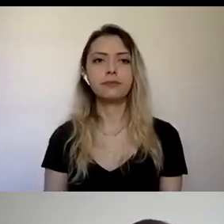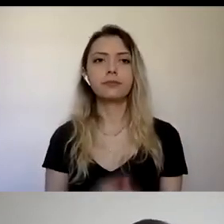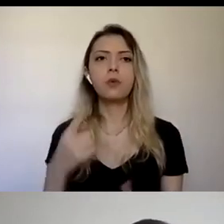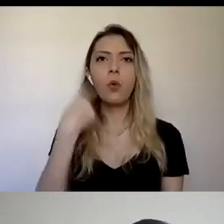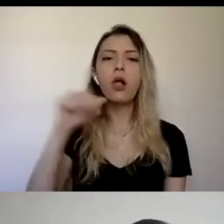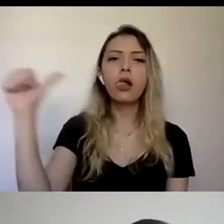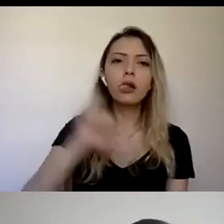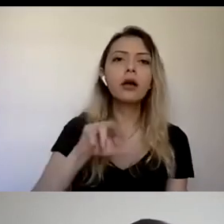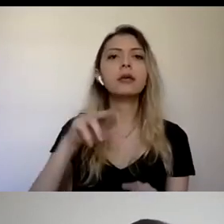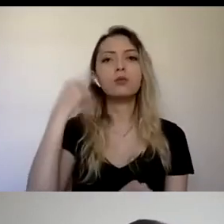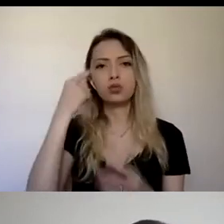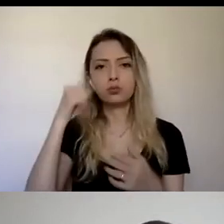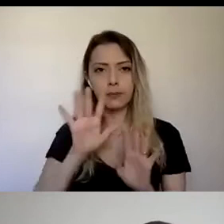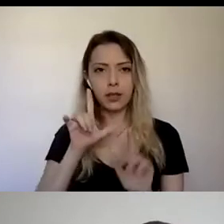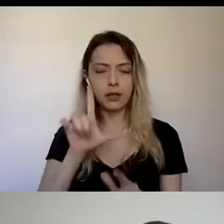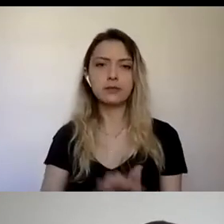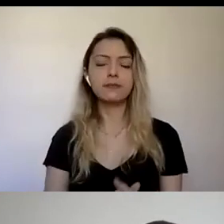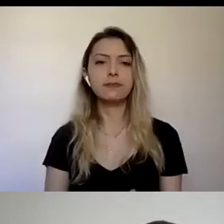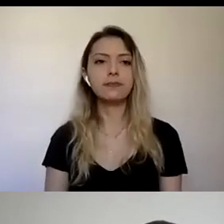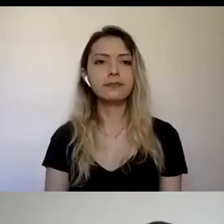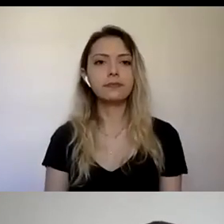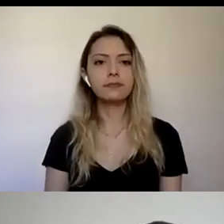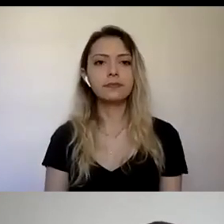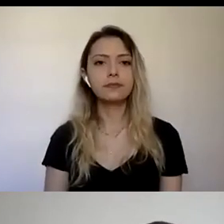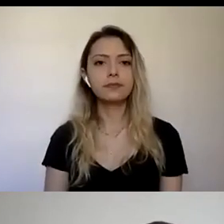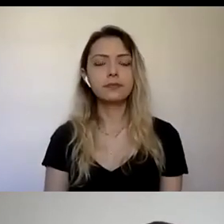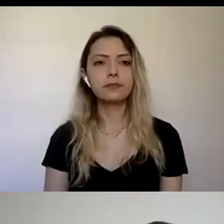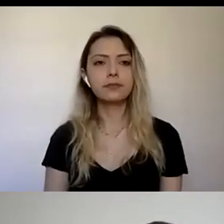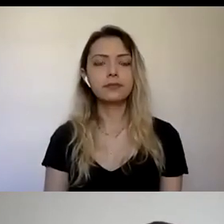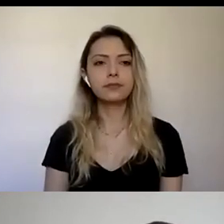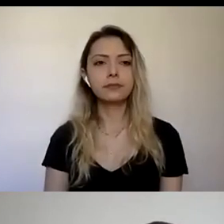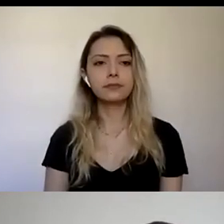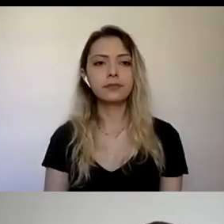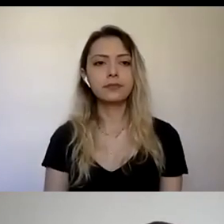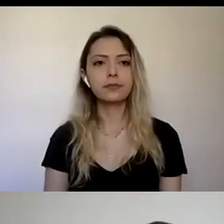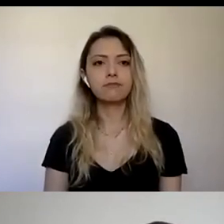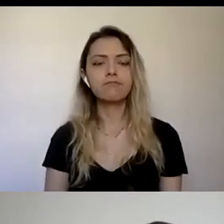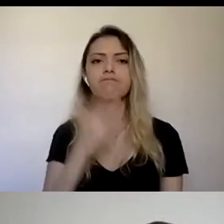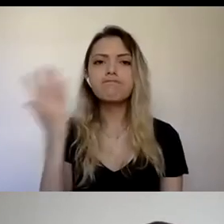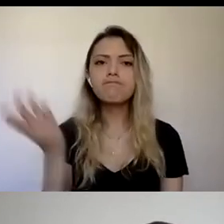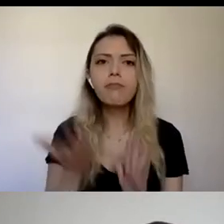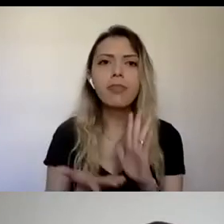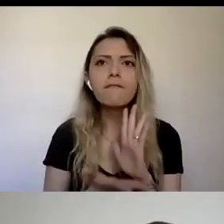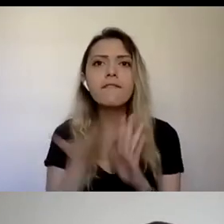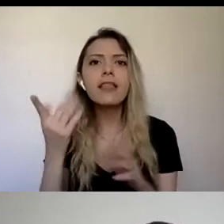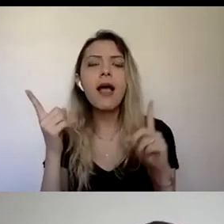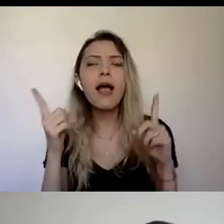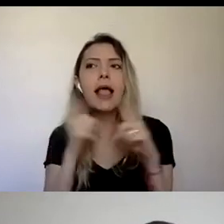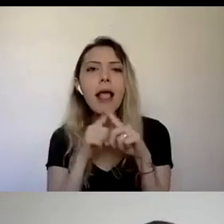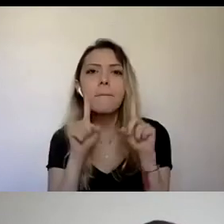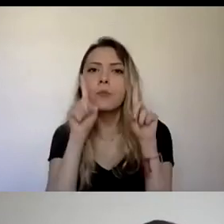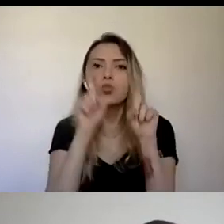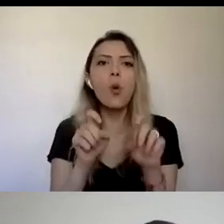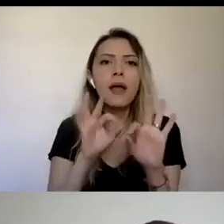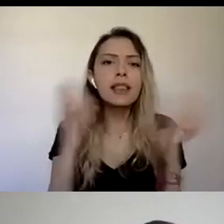diye düşünmemekte fayda var. Aslında daha fazla hesap nasıl sorabiliriz,